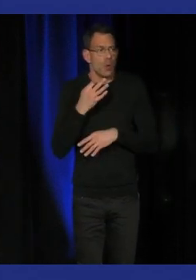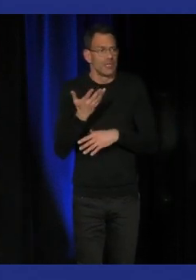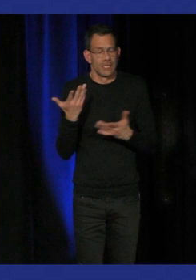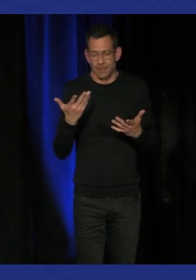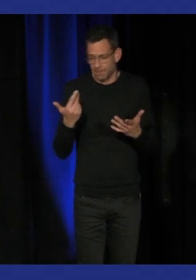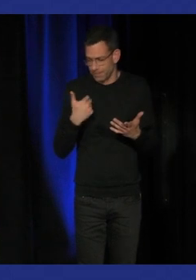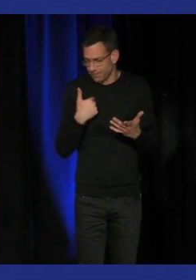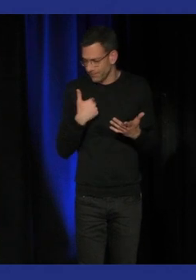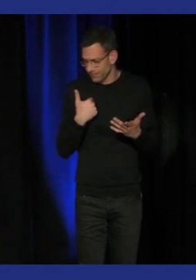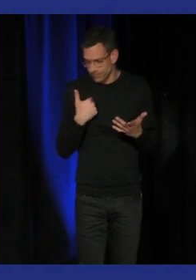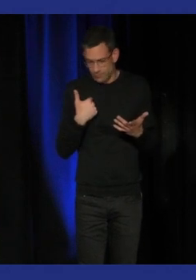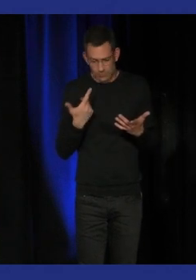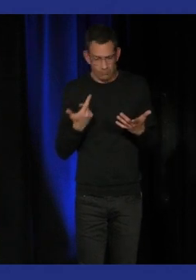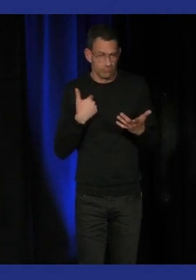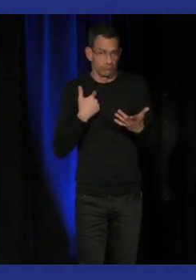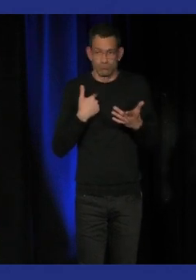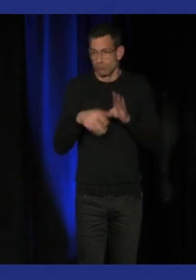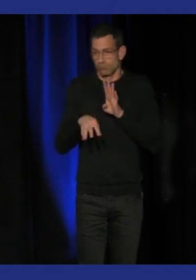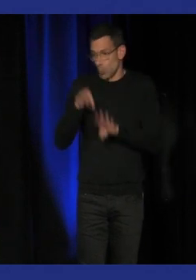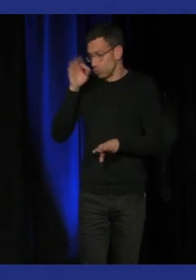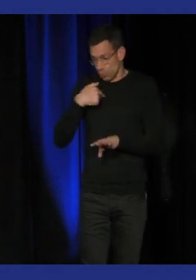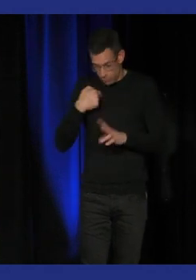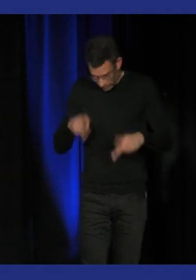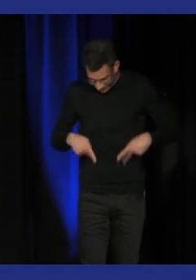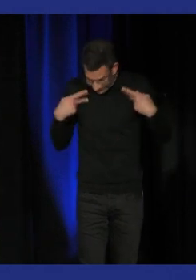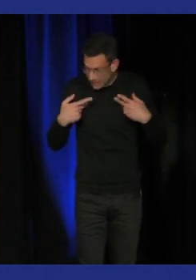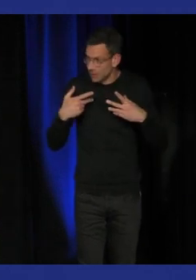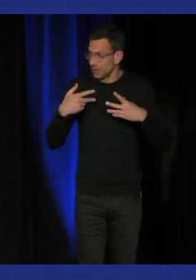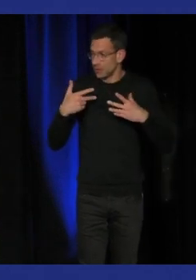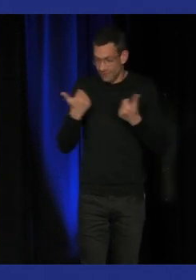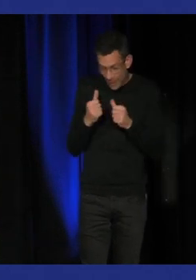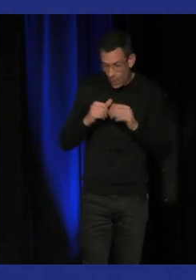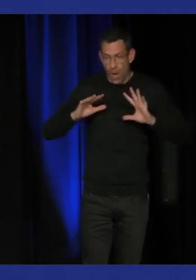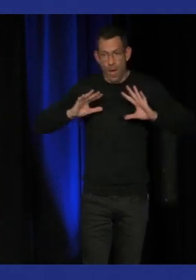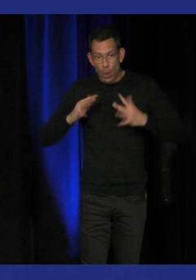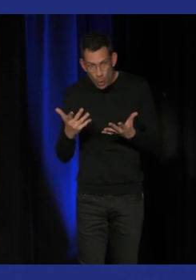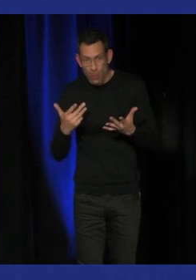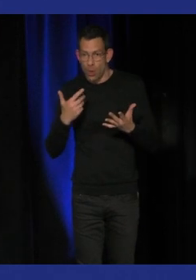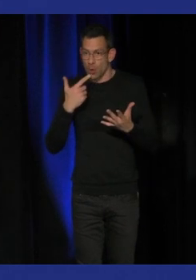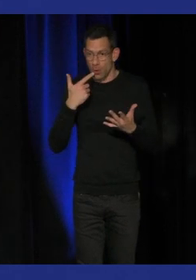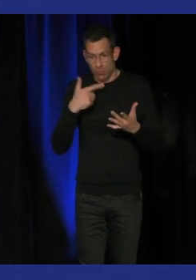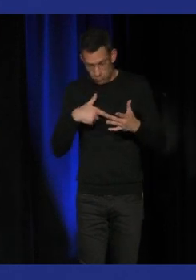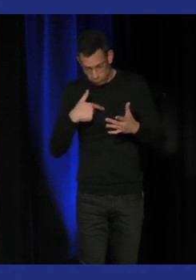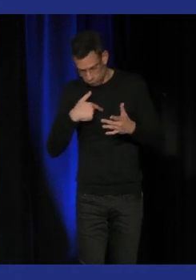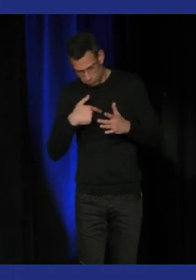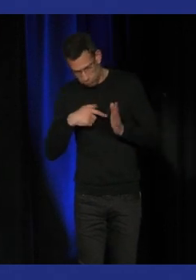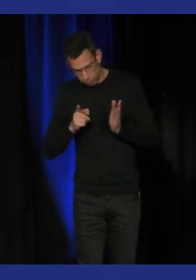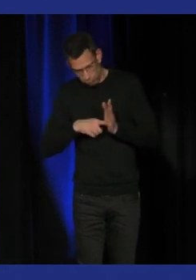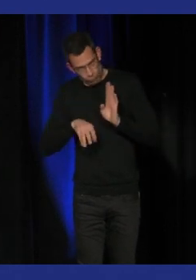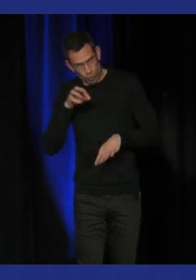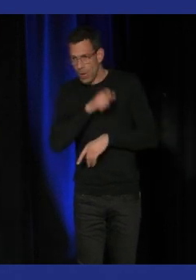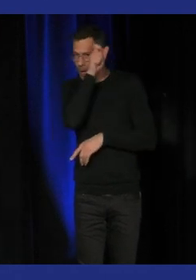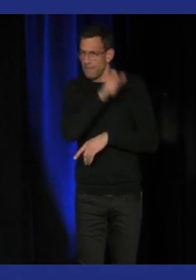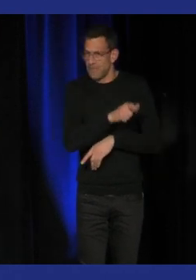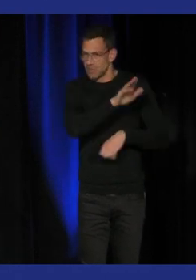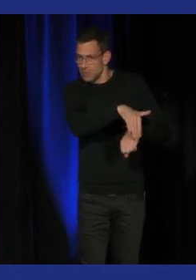le choix de ce qu'on veut faire dans sa vie, de comment on veut le faire. Être accompagné par une tierce personne ne veut pas dire que cette